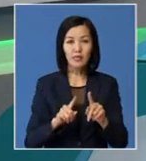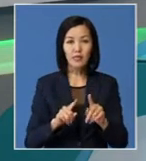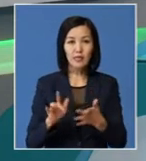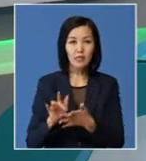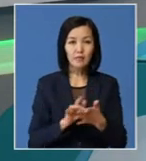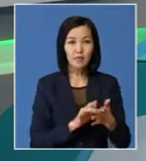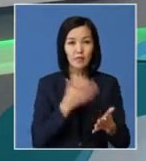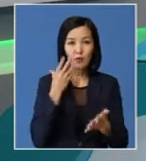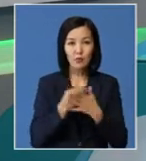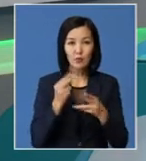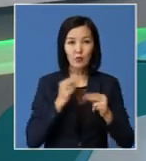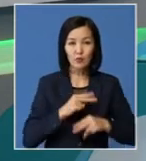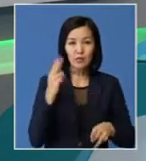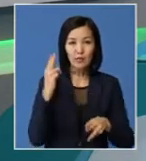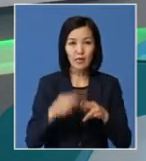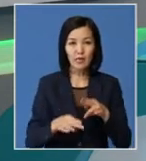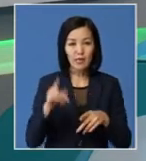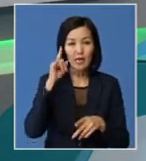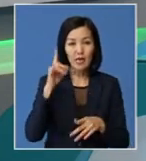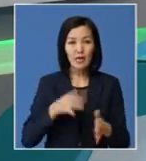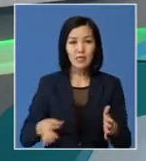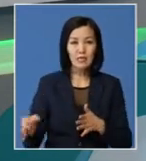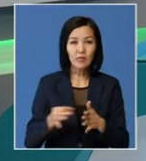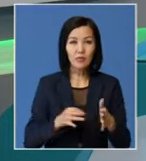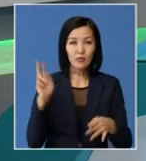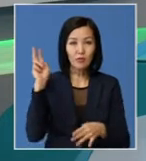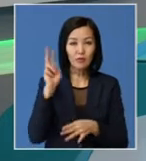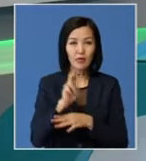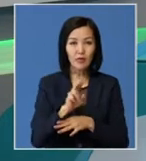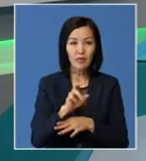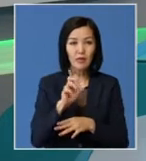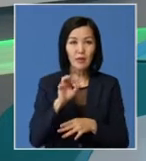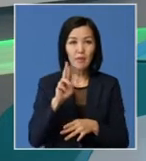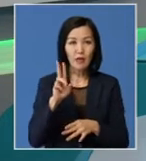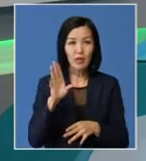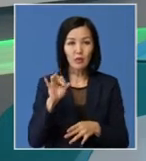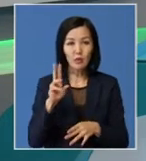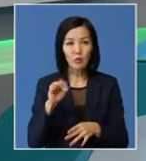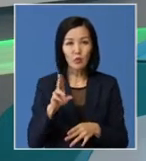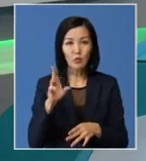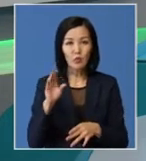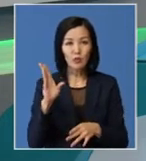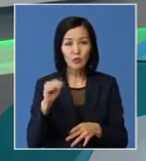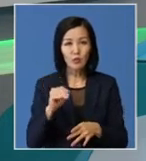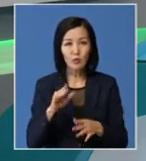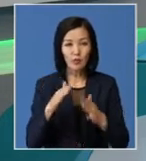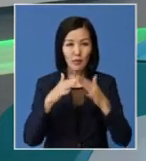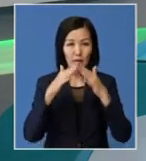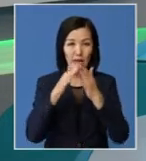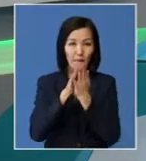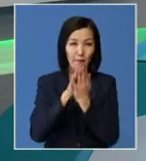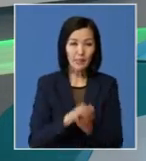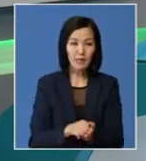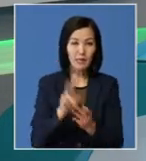аяқтады. Шығыс Қазақстан облысына барып қайтқан топ мүшелері сапар аясында Баян Сұлу мен Қозы Көрпеш мазарында болды. Мәңгілік махаббат